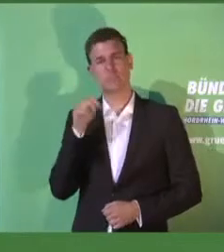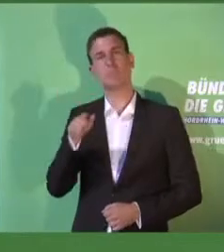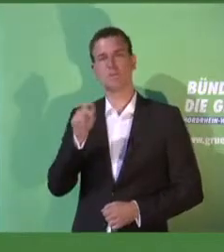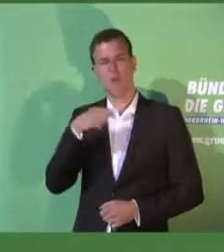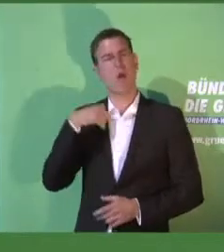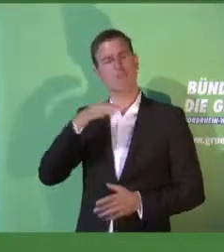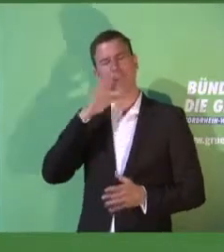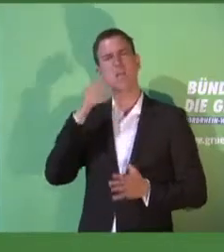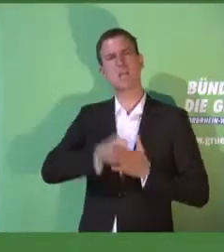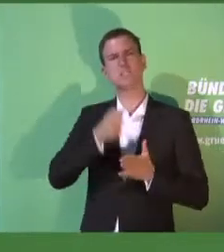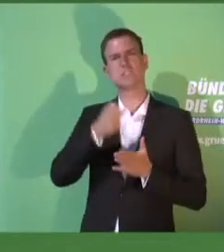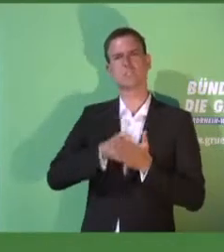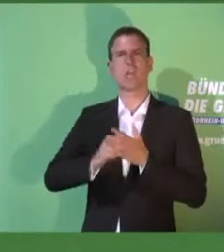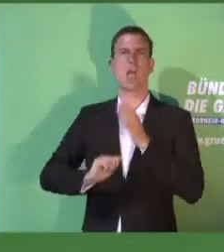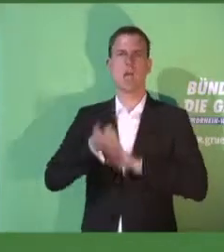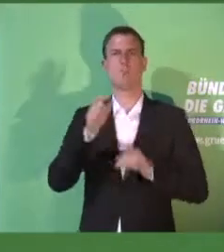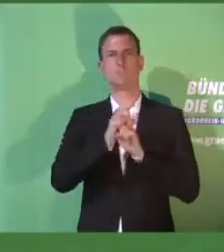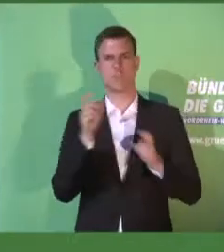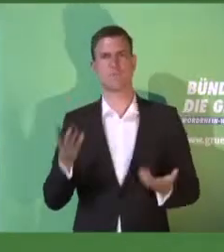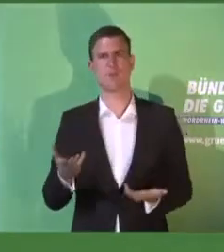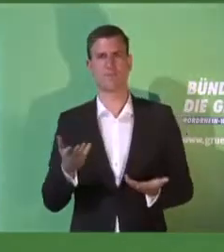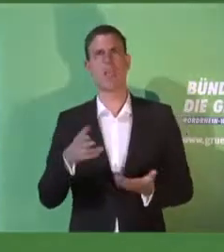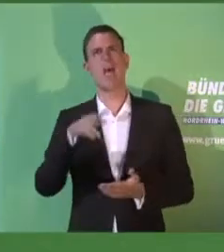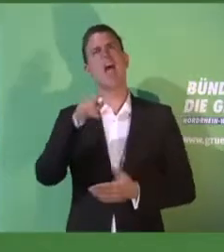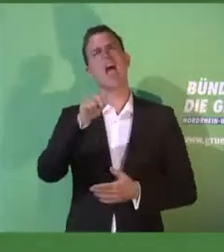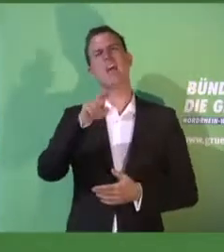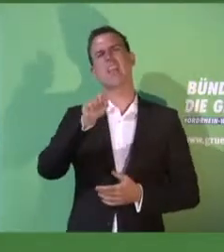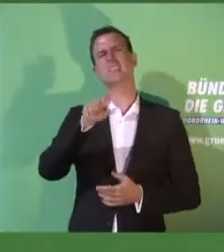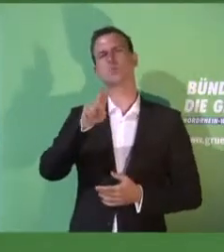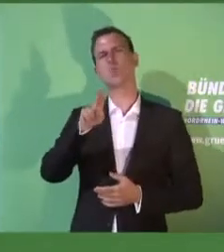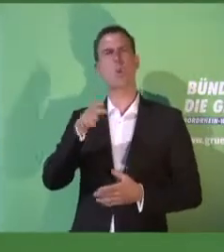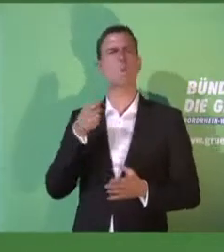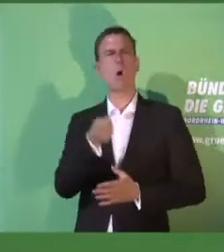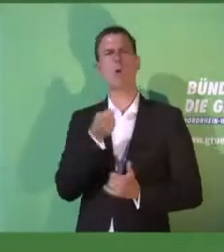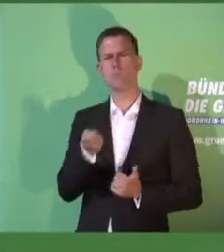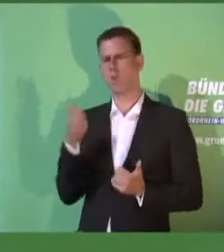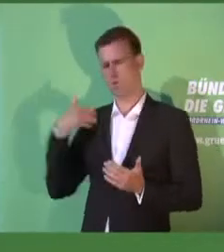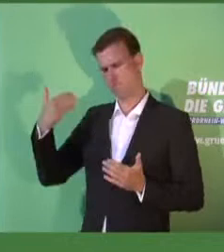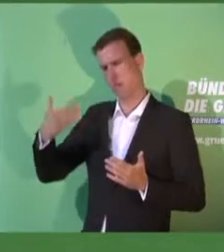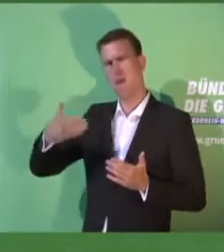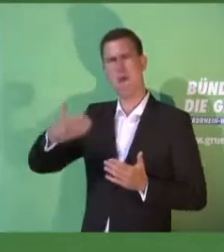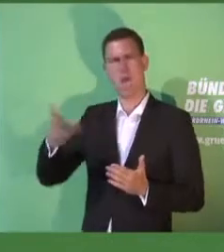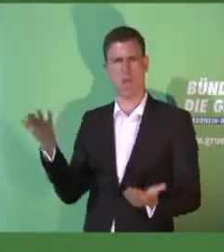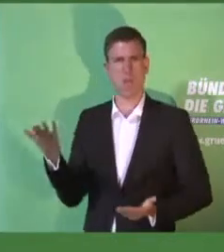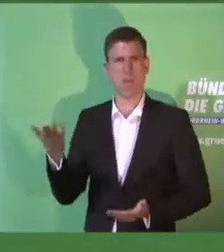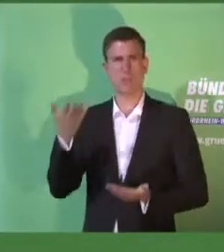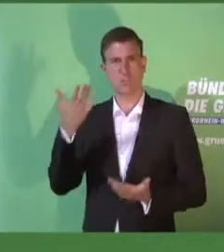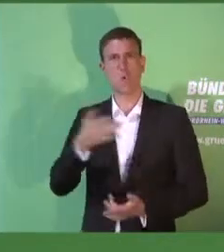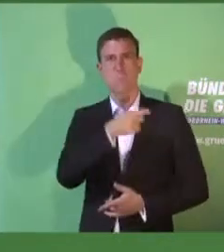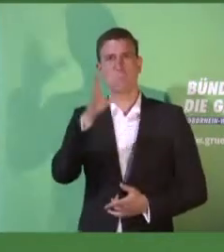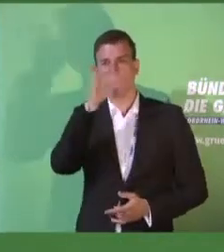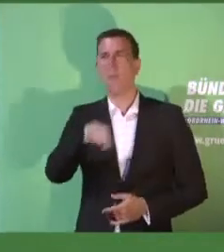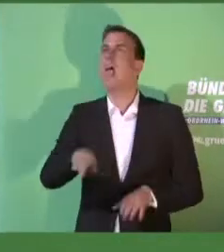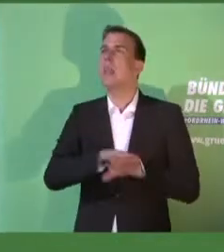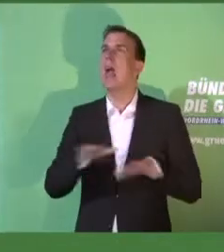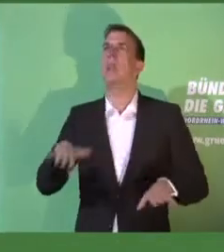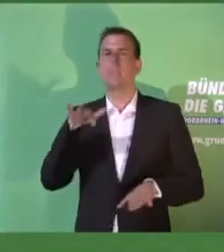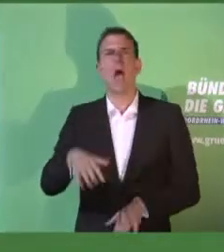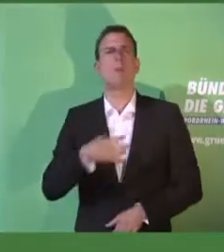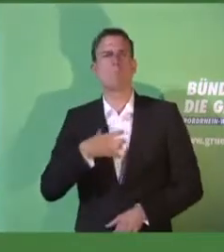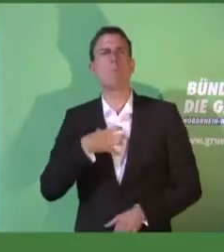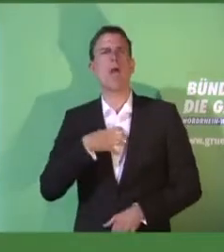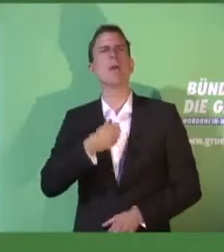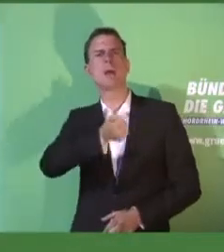vorne gestellt. Wer nach den NSU-Morden immer noch nicht begriffen hat, dass wir in diesem Land mit Rassismus ein Problem